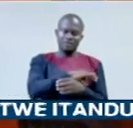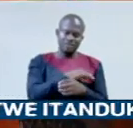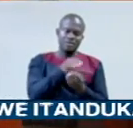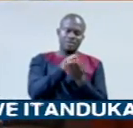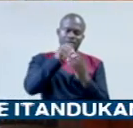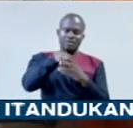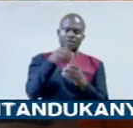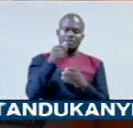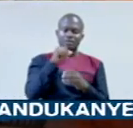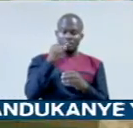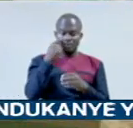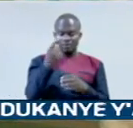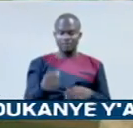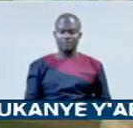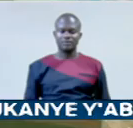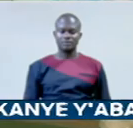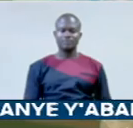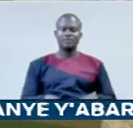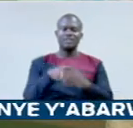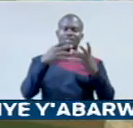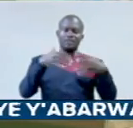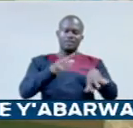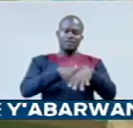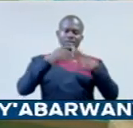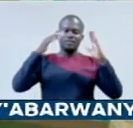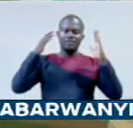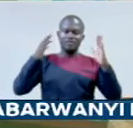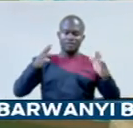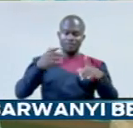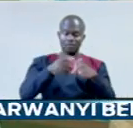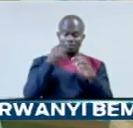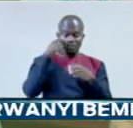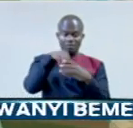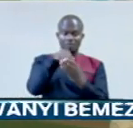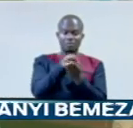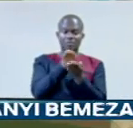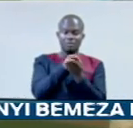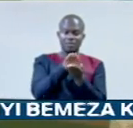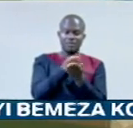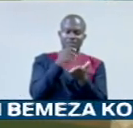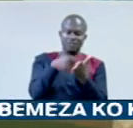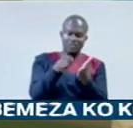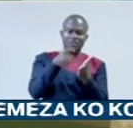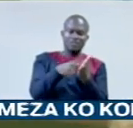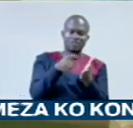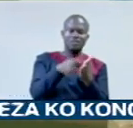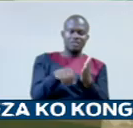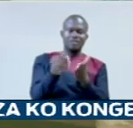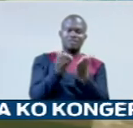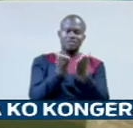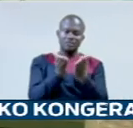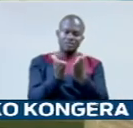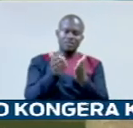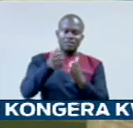bavuga ko aya mafaranga ntayo babona hashiziye kinini ahubwo ubona konte buri gihe bagenda bakura amafaranga wenda ya service